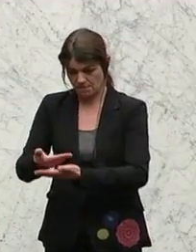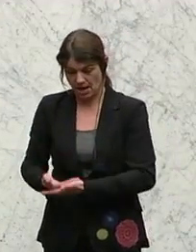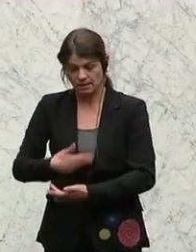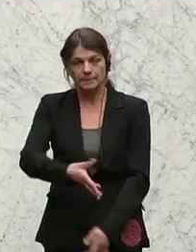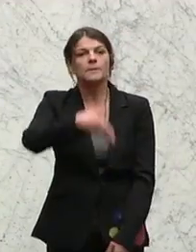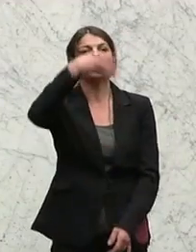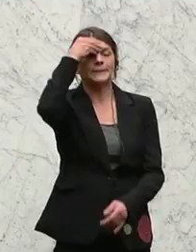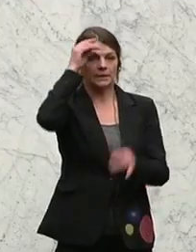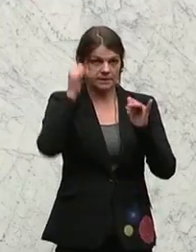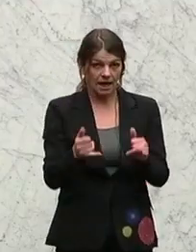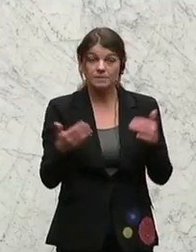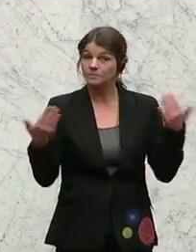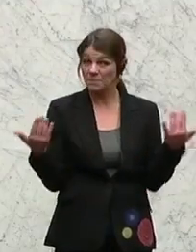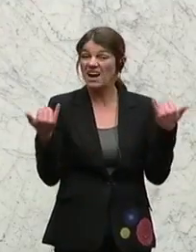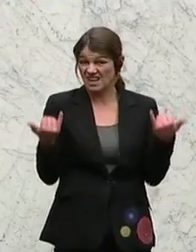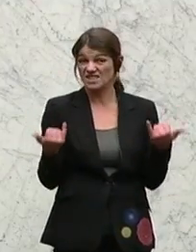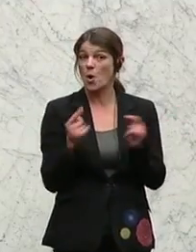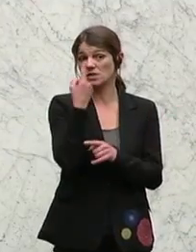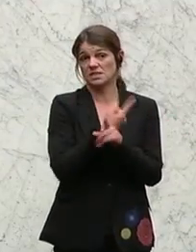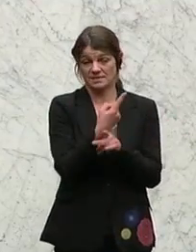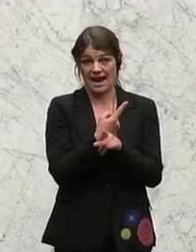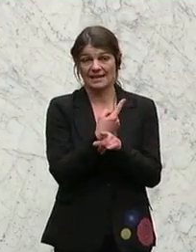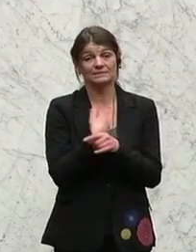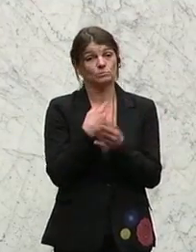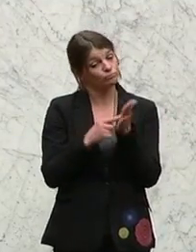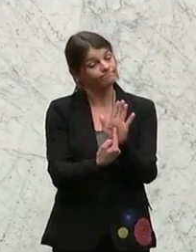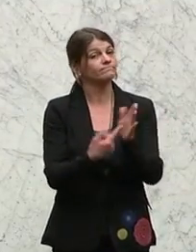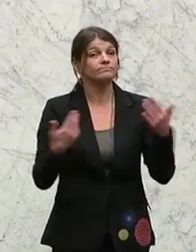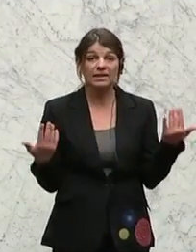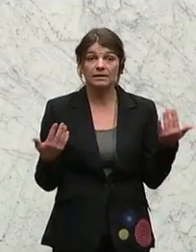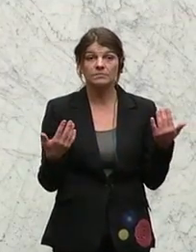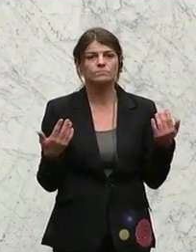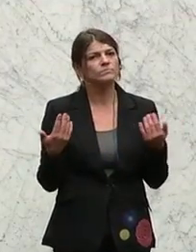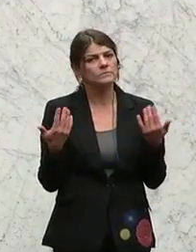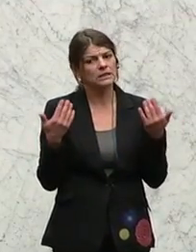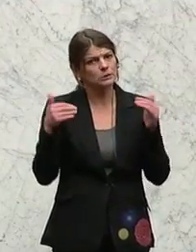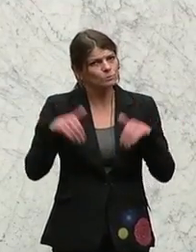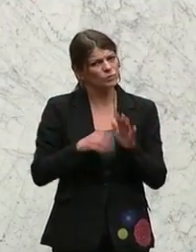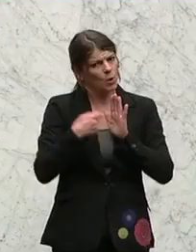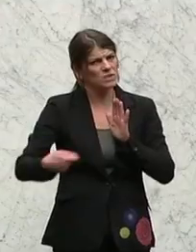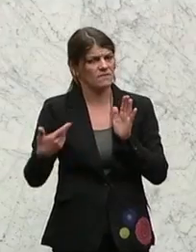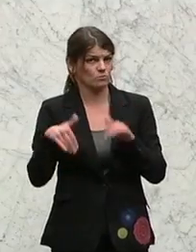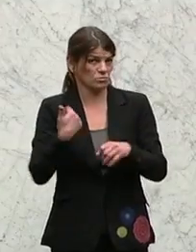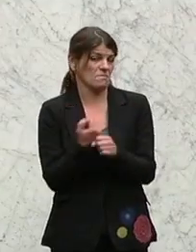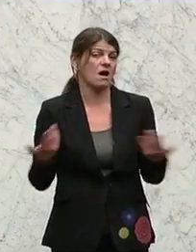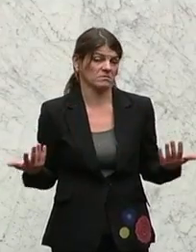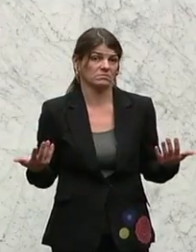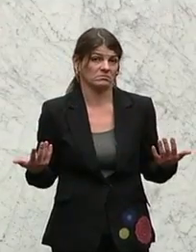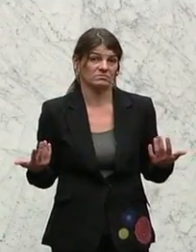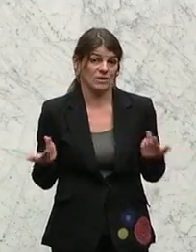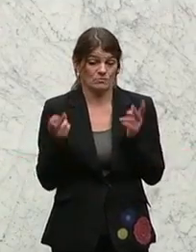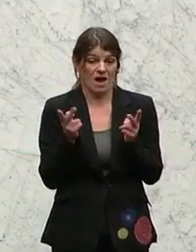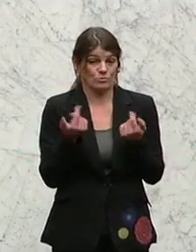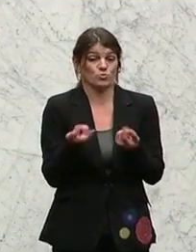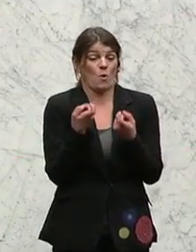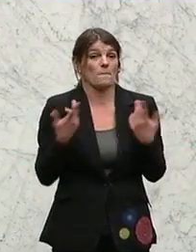haben, ist es jetzt auch an der Zeit zu sagen, was muss an Konsequenzen tatsächlich hier jetzt